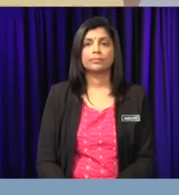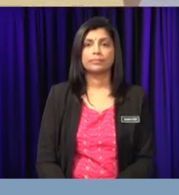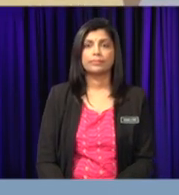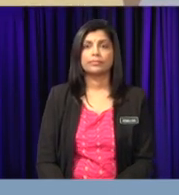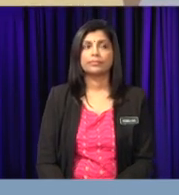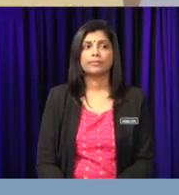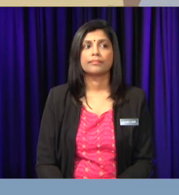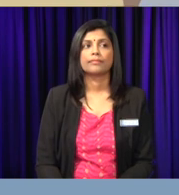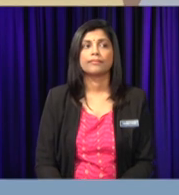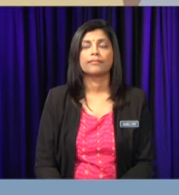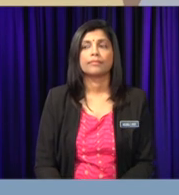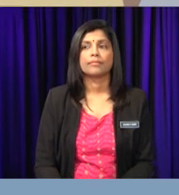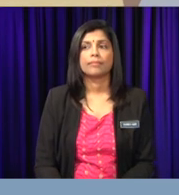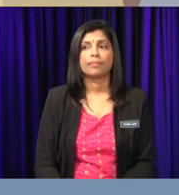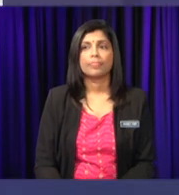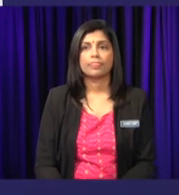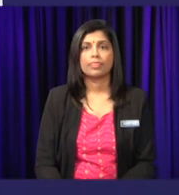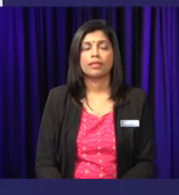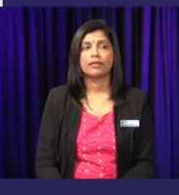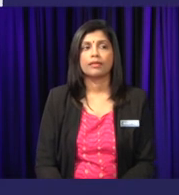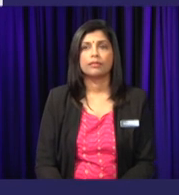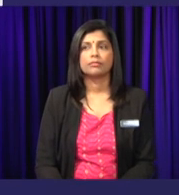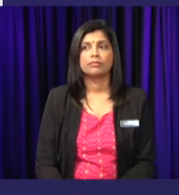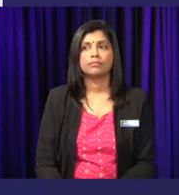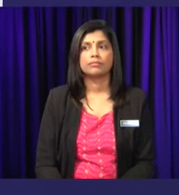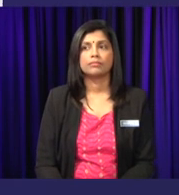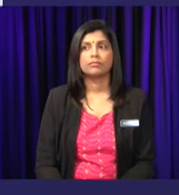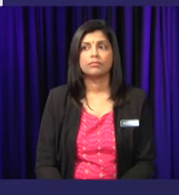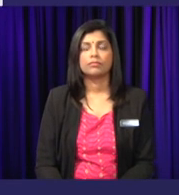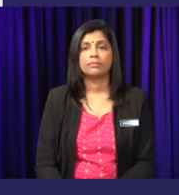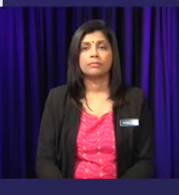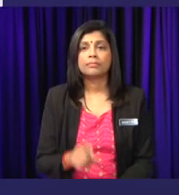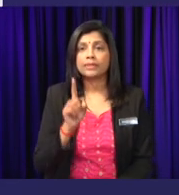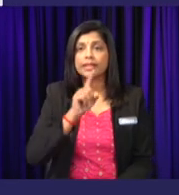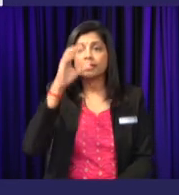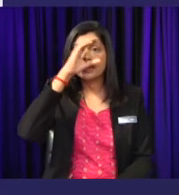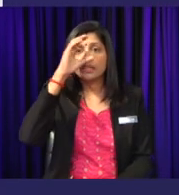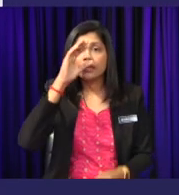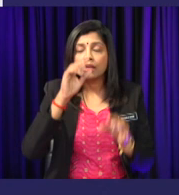memerlukan empangan yang besar baris ke berapa